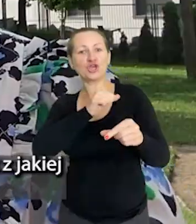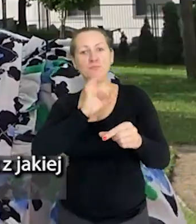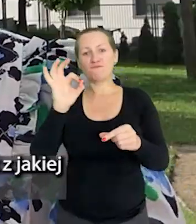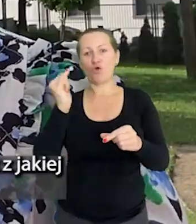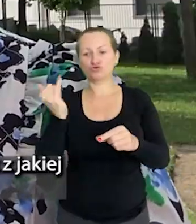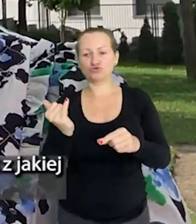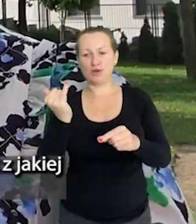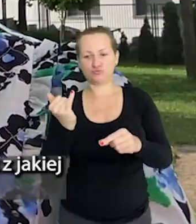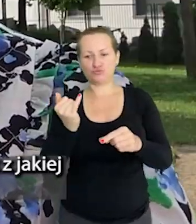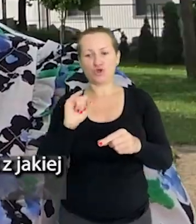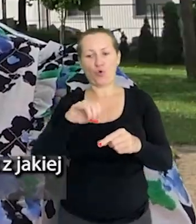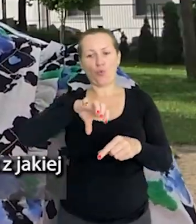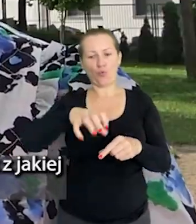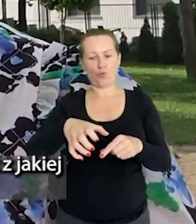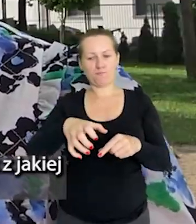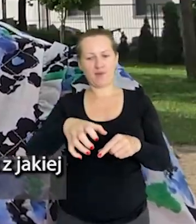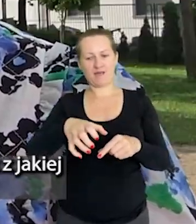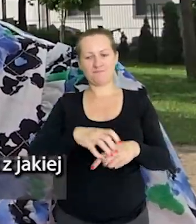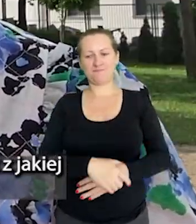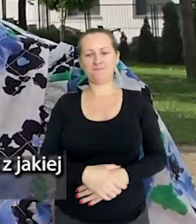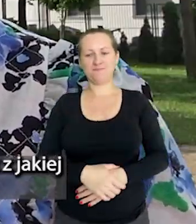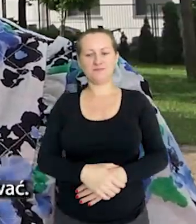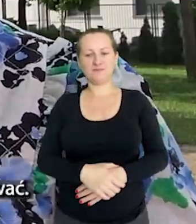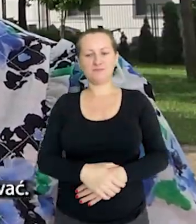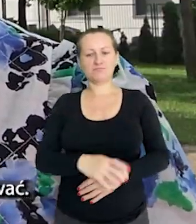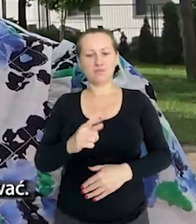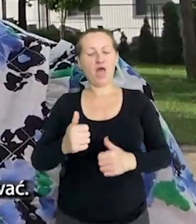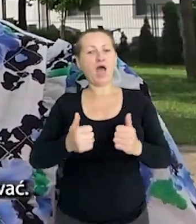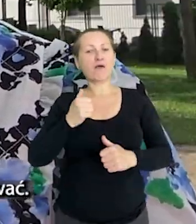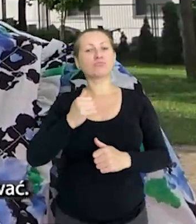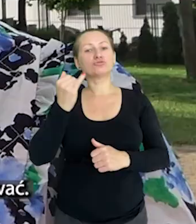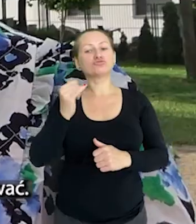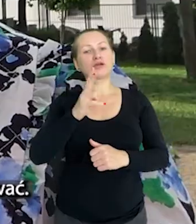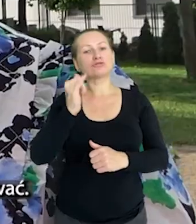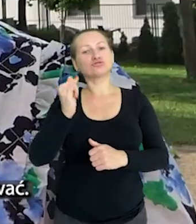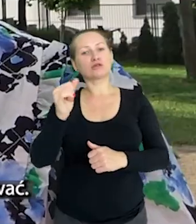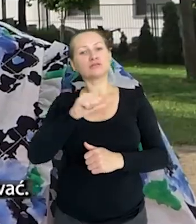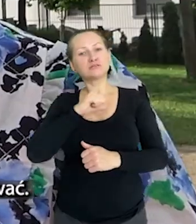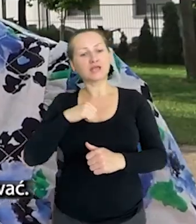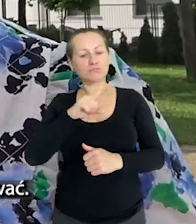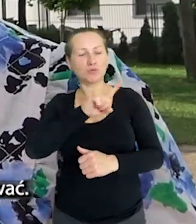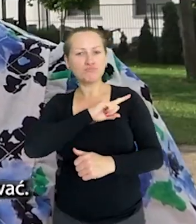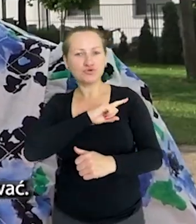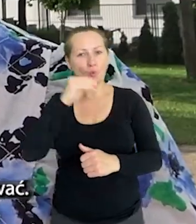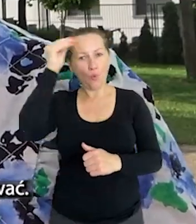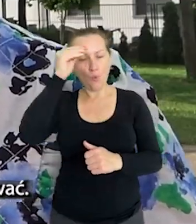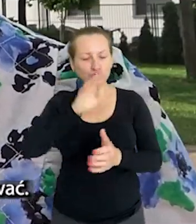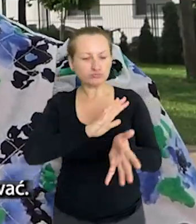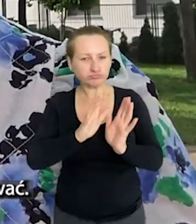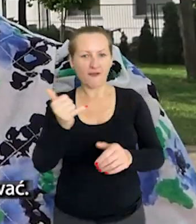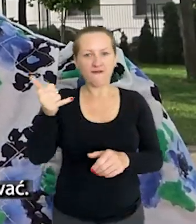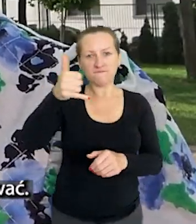została nazwana imieniem dziecka oraz z jakiej grupy to dziecko jest. Tak, aby każde dziecko utożsamiało się ze swoją